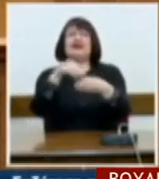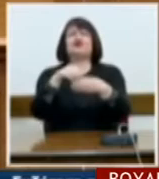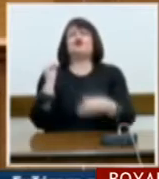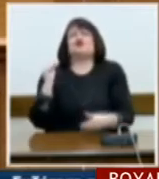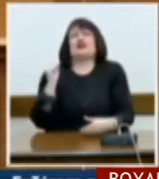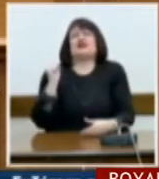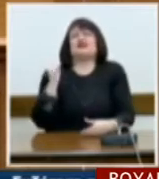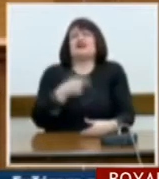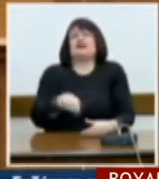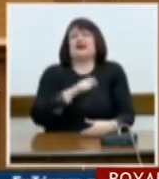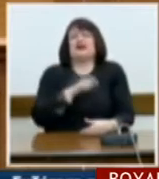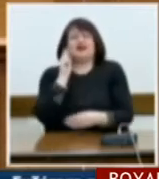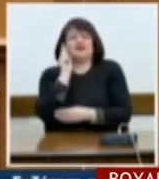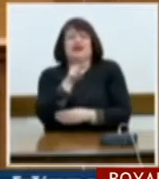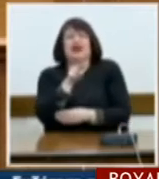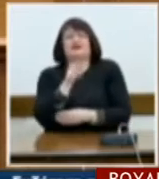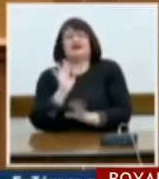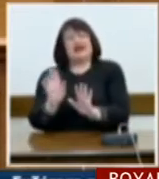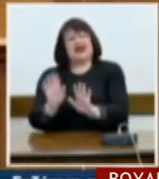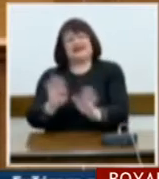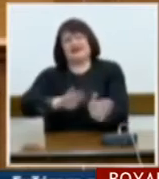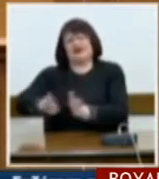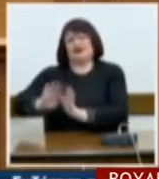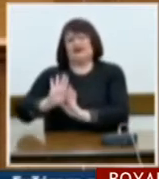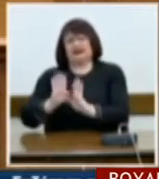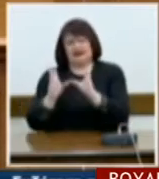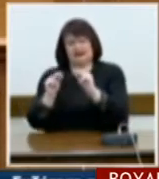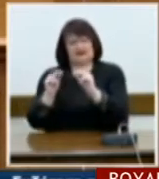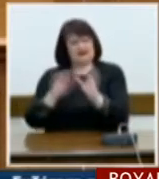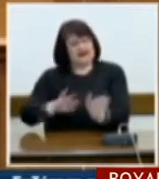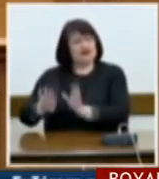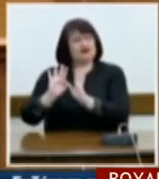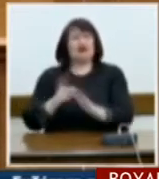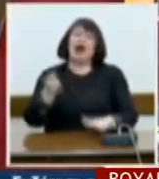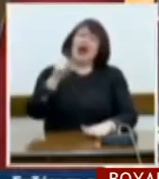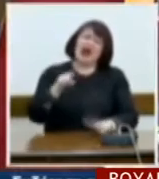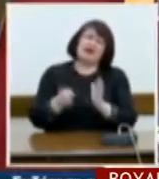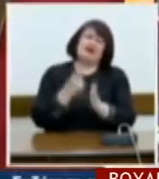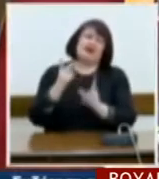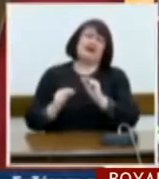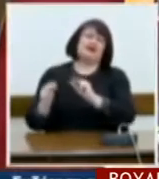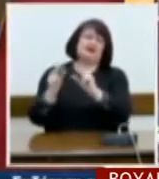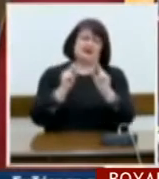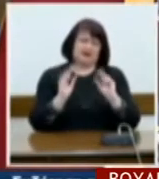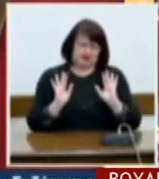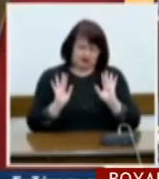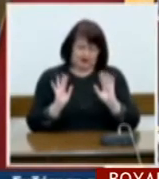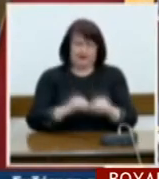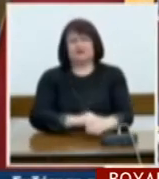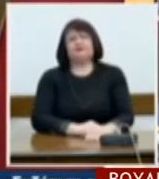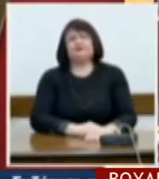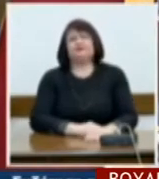να συμμετέχετε ως παρατηρητής. Λοιπόν, αλλά ας τα αφήσουμε αυτά. Θα έχουμε τη δυνατότητα να τα συζητήσουμε σε